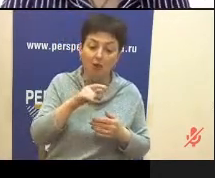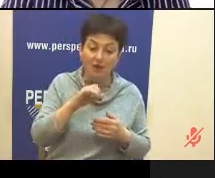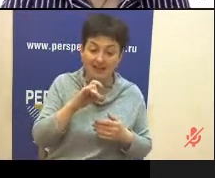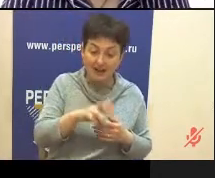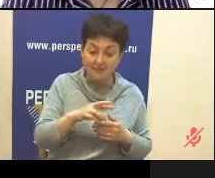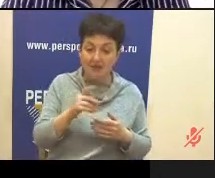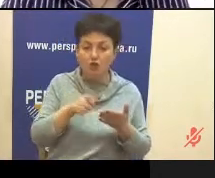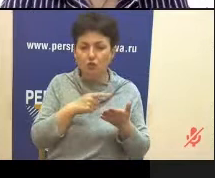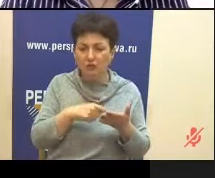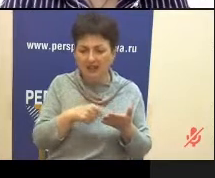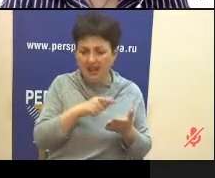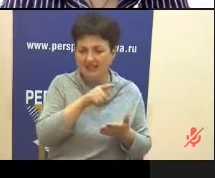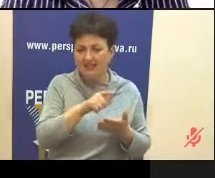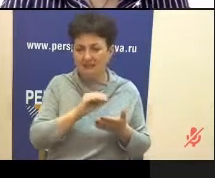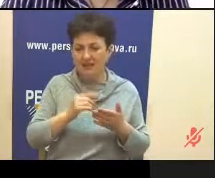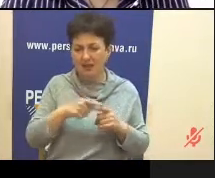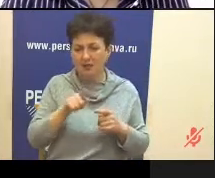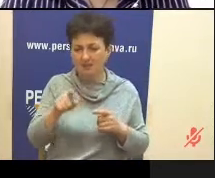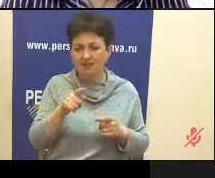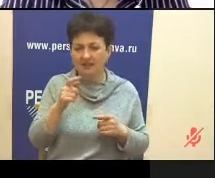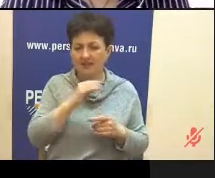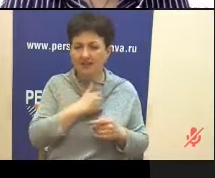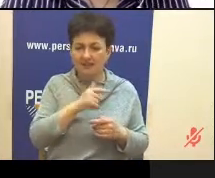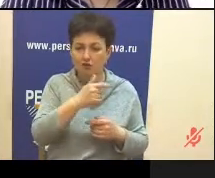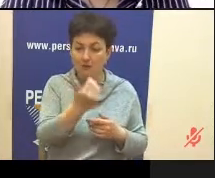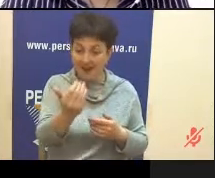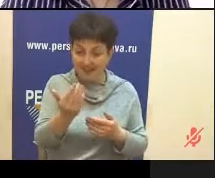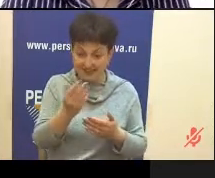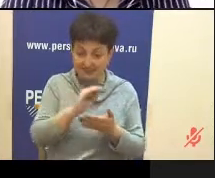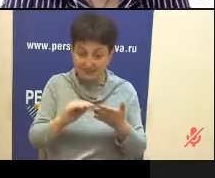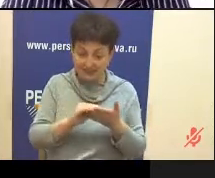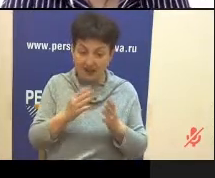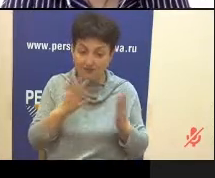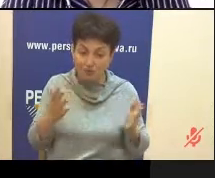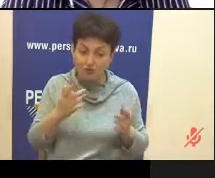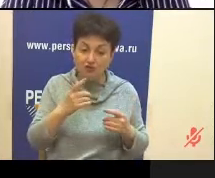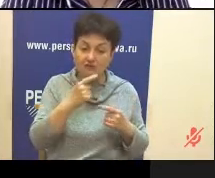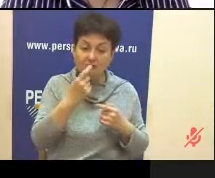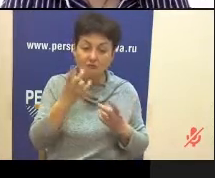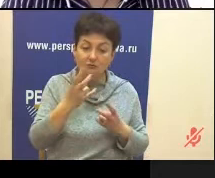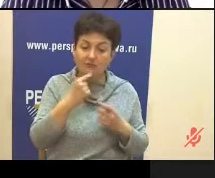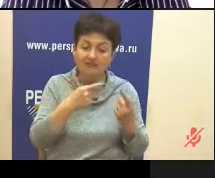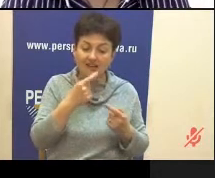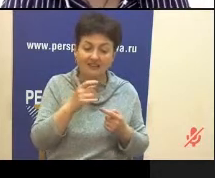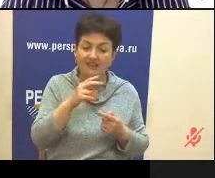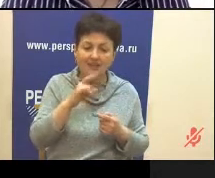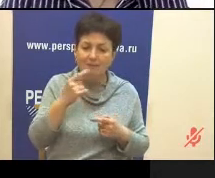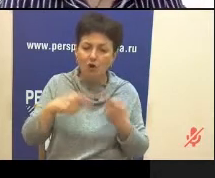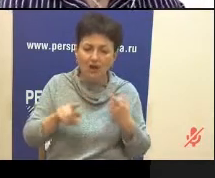каким-нибудь блогерам или журналистам, которые бы вы хотели, чтобы о вас писали, может быть, стоит в большей степени говорить не